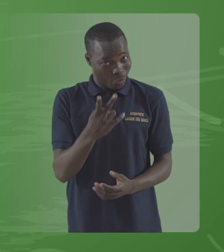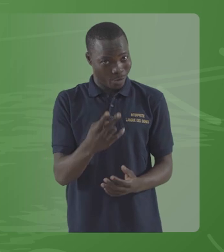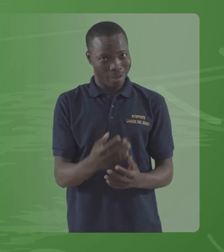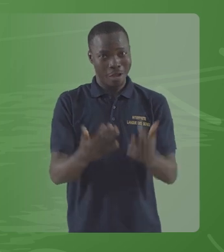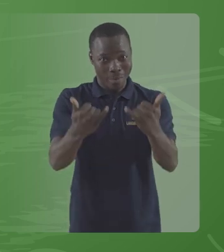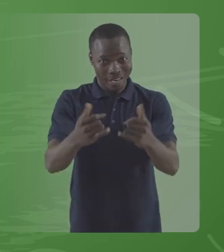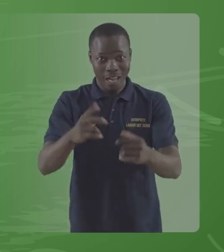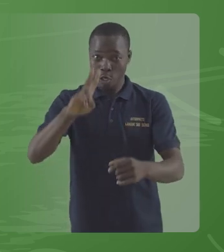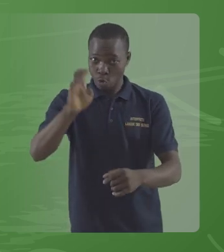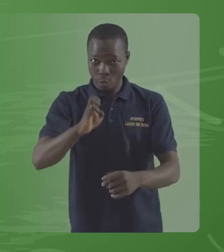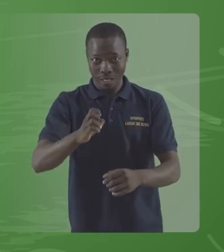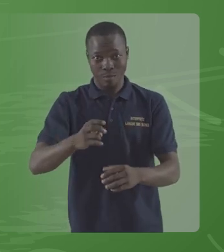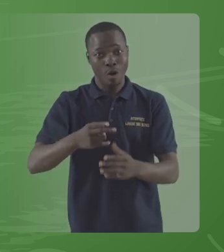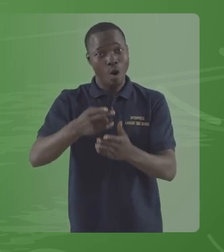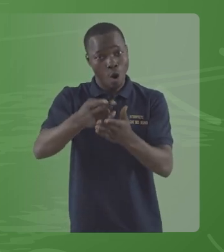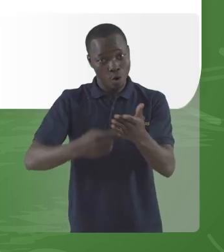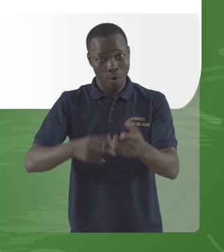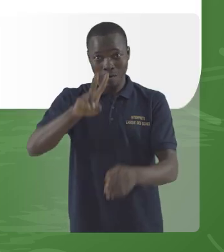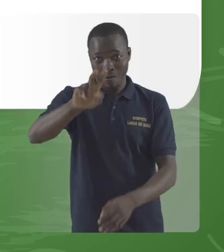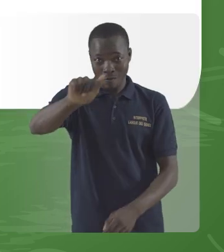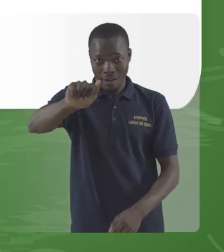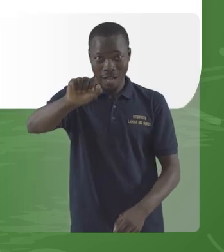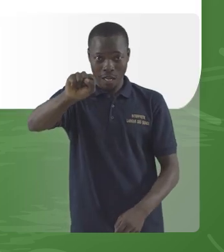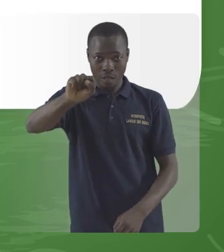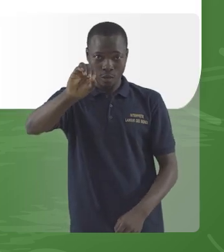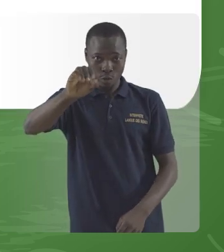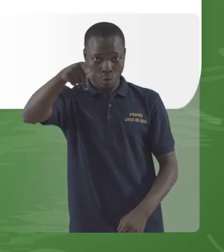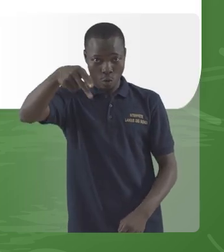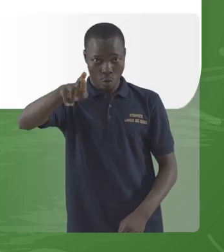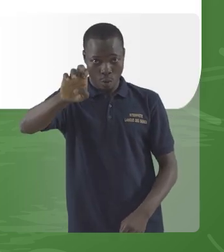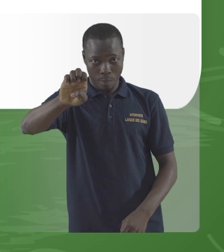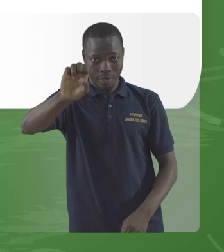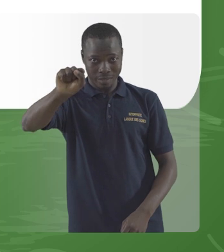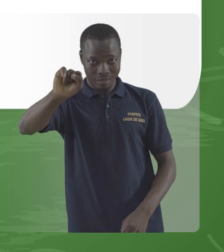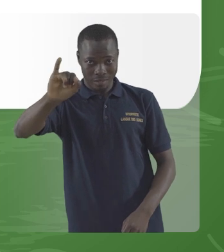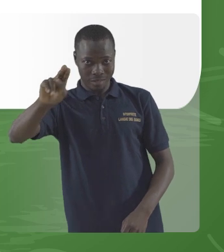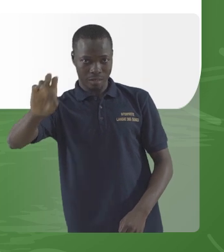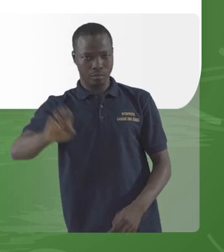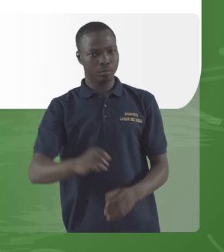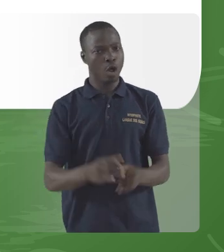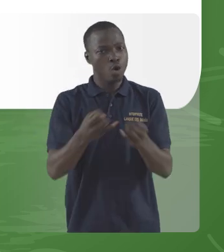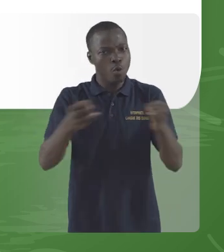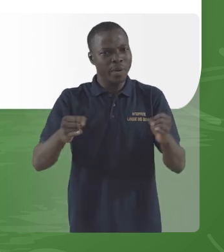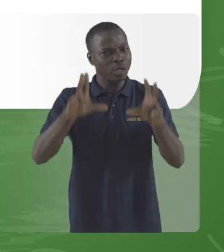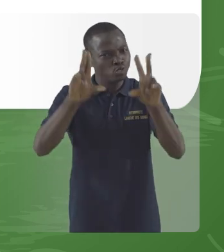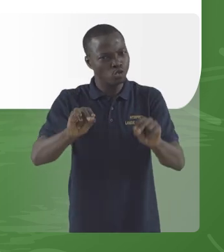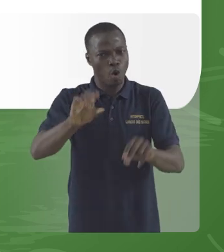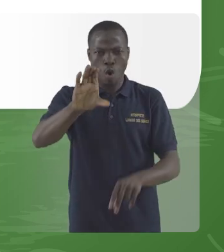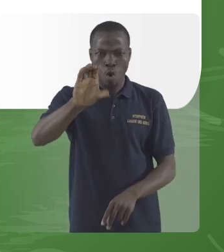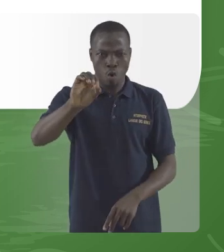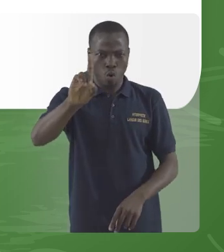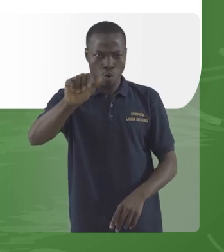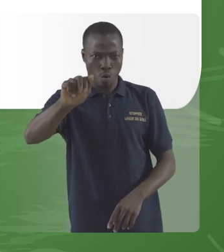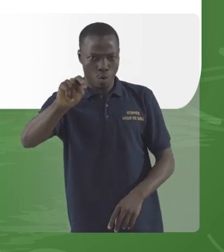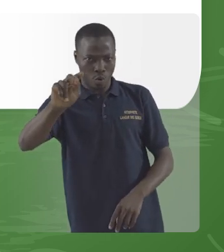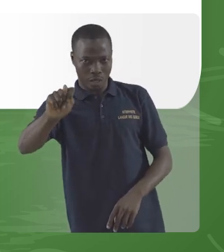Passons à la deuxième hormone, la vasopressine. Le brin non codant de